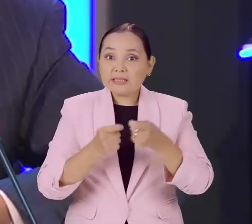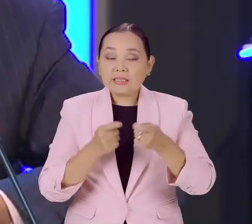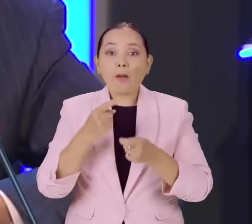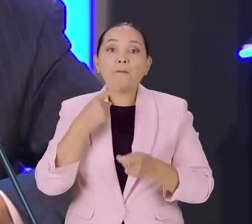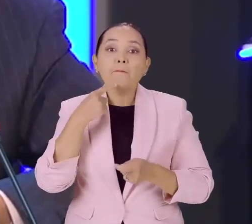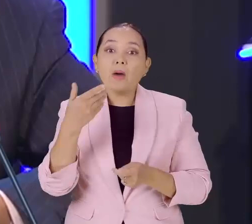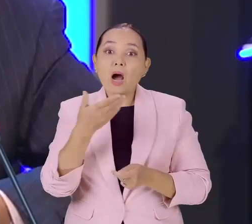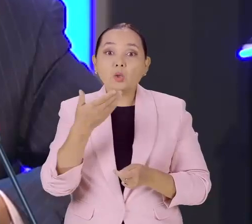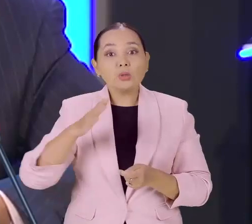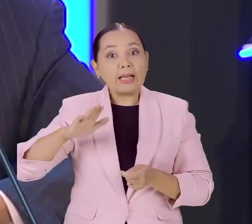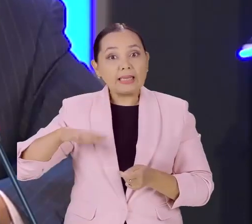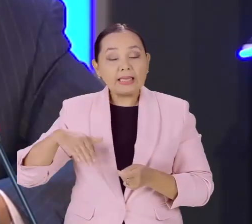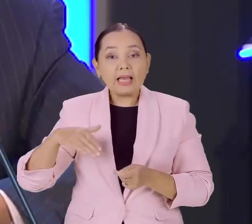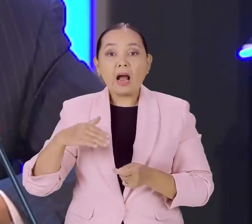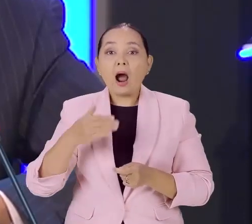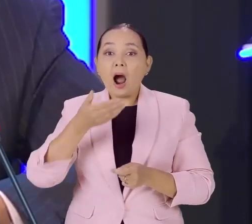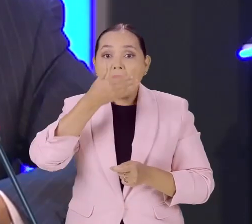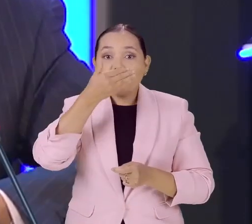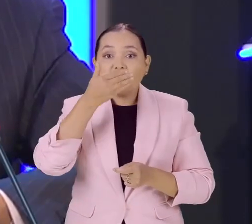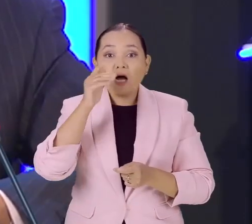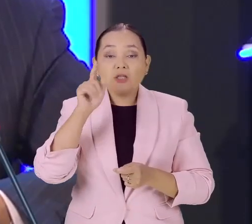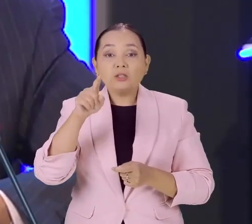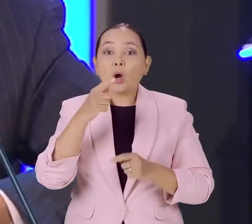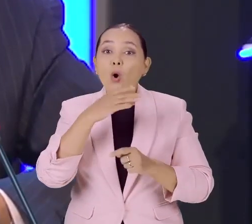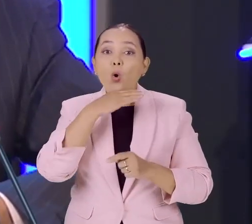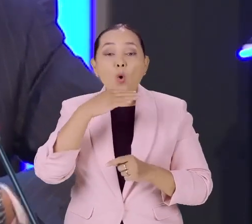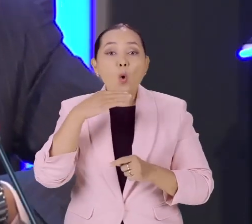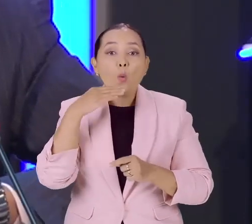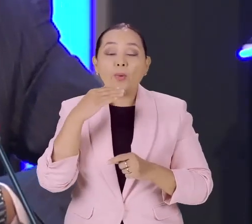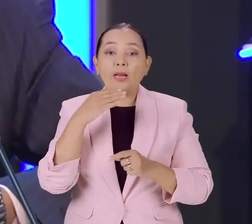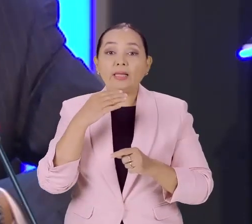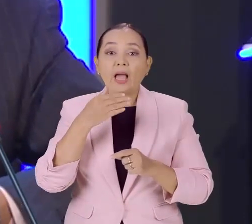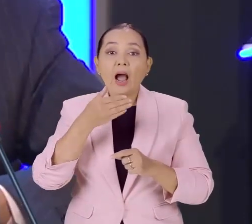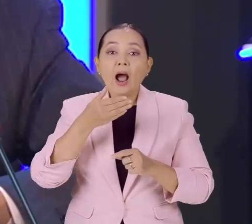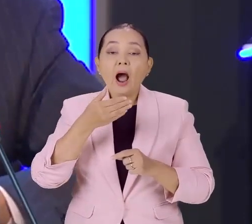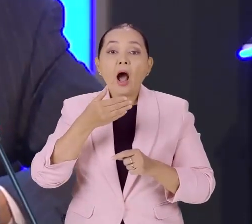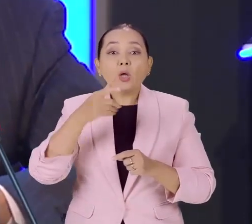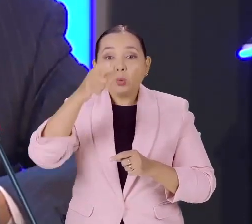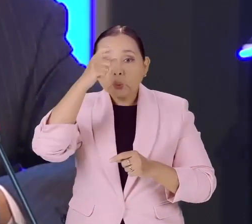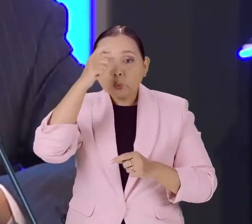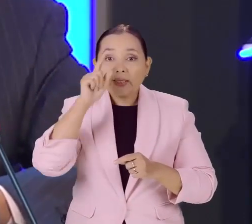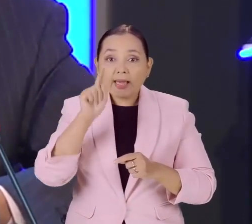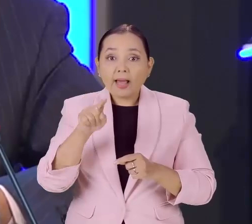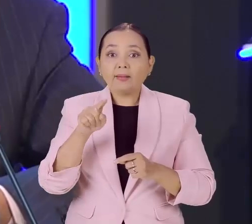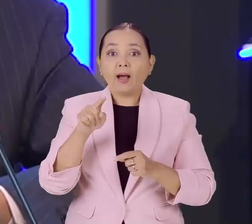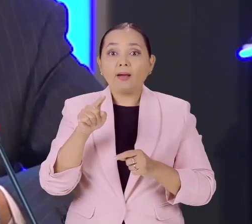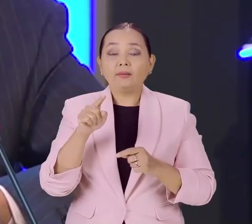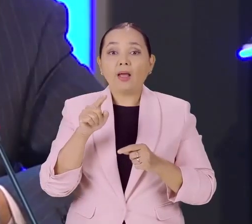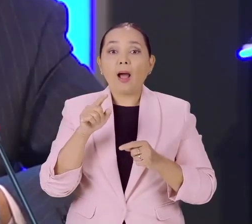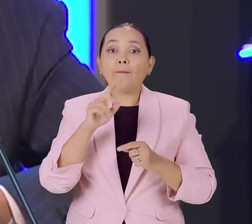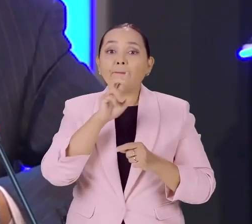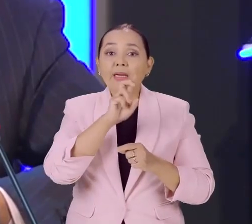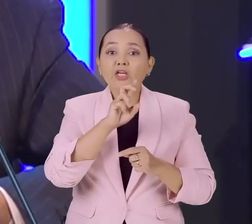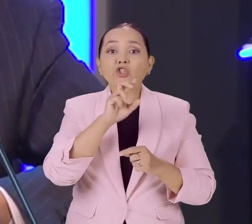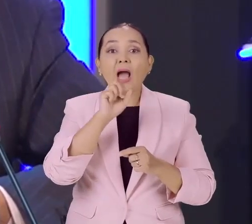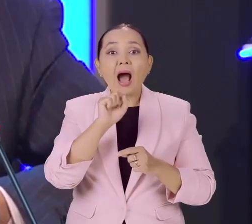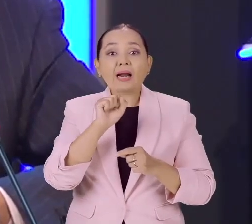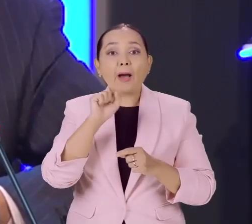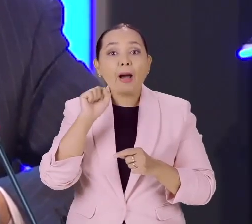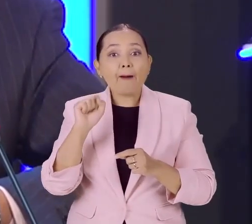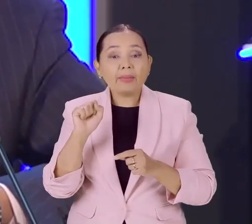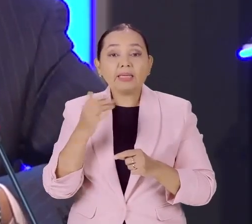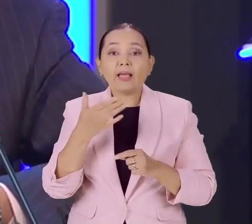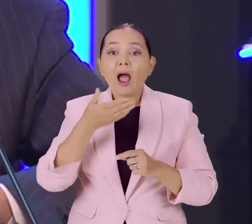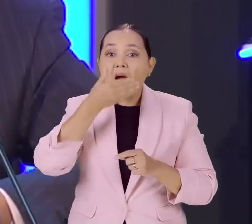prezidentimizning ma'ruzalaridan keyin Afg'onistondan men ko'plab natoqa Afg'onistondan, Turkiyadan Birlashgan Arab